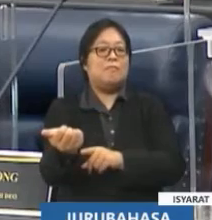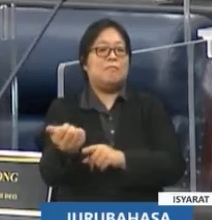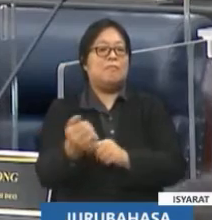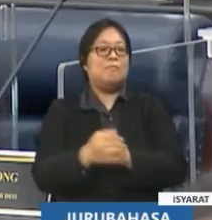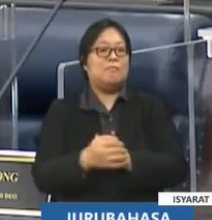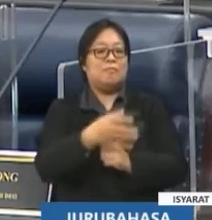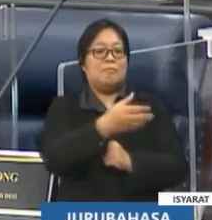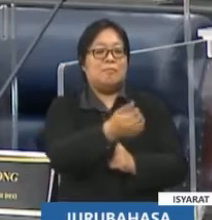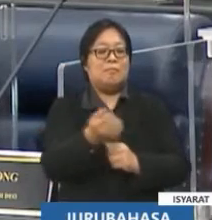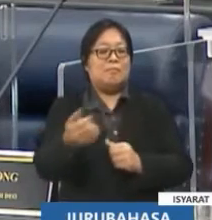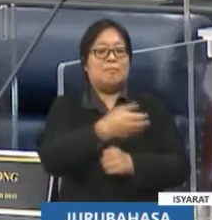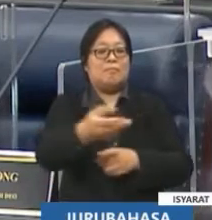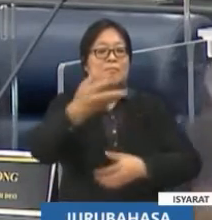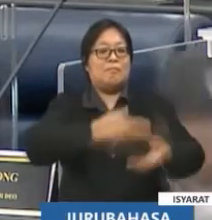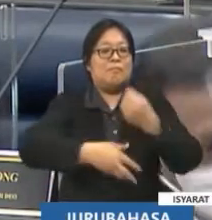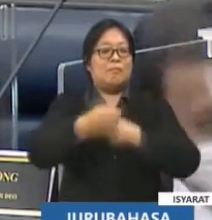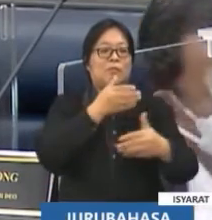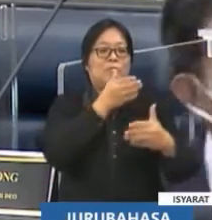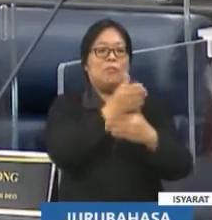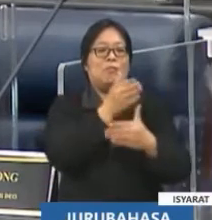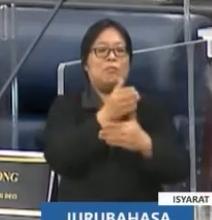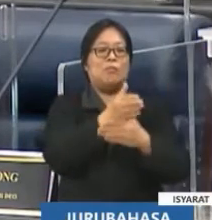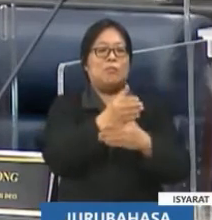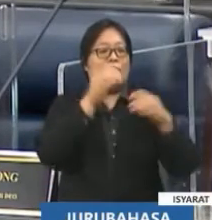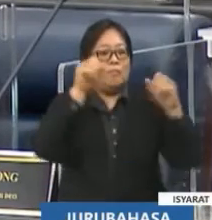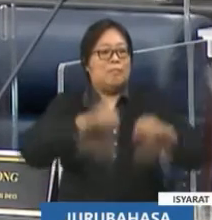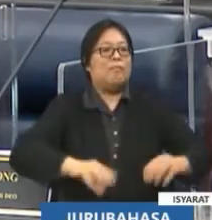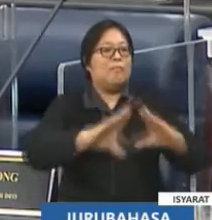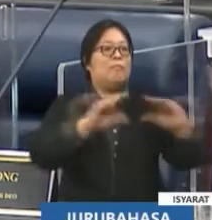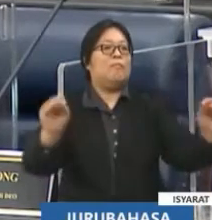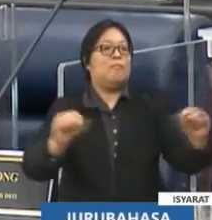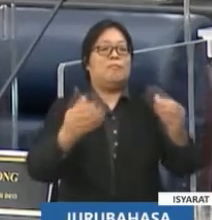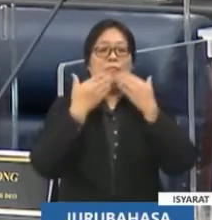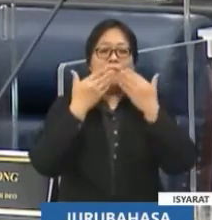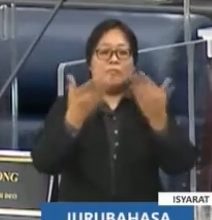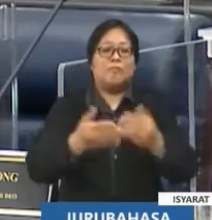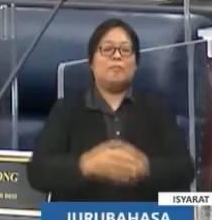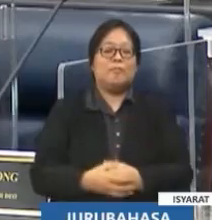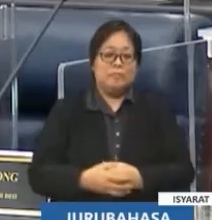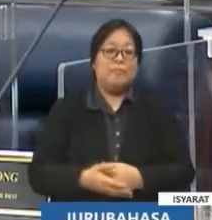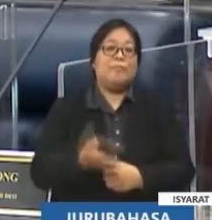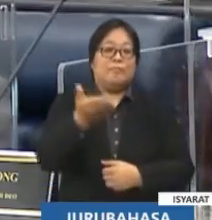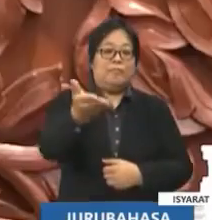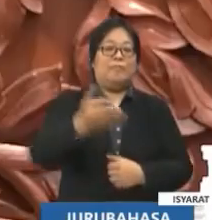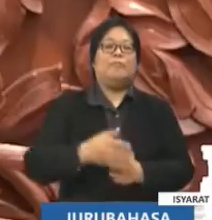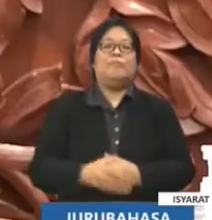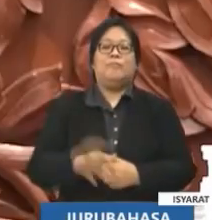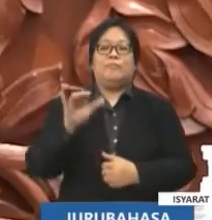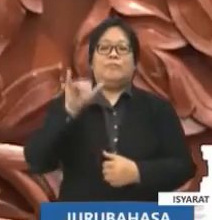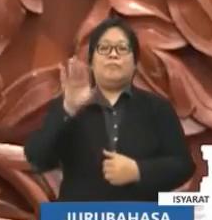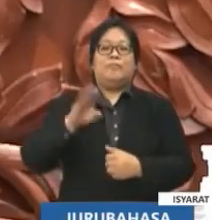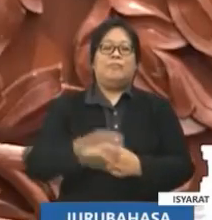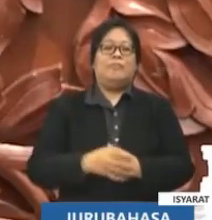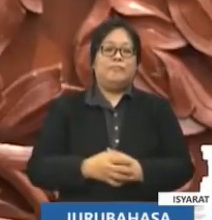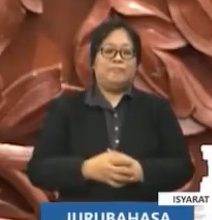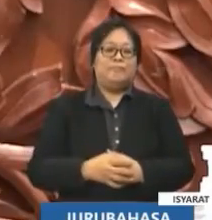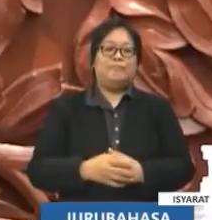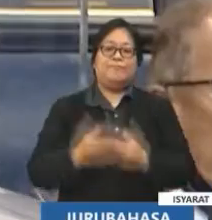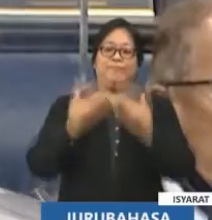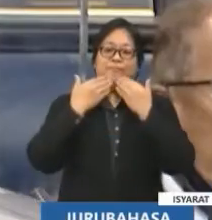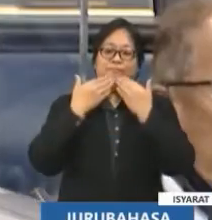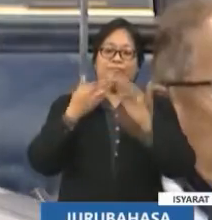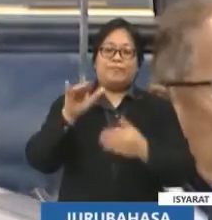nelayan yang mengancam dapat juga dihapuskan juga seks sip silahkan yang